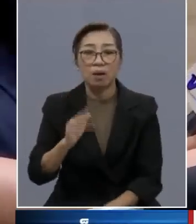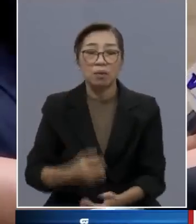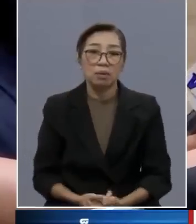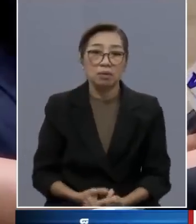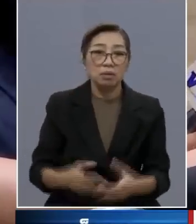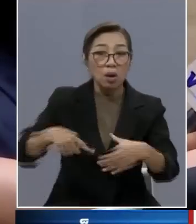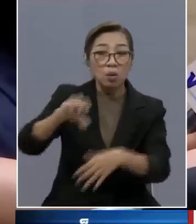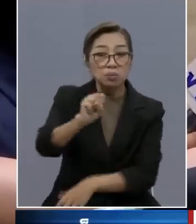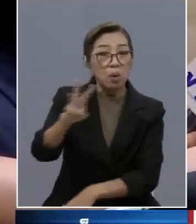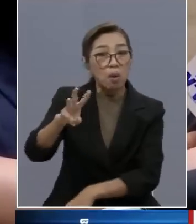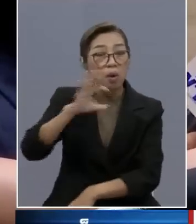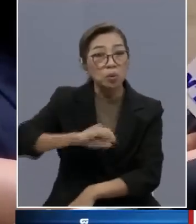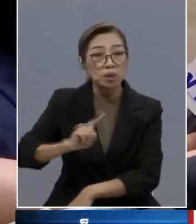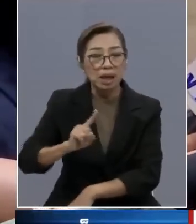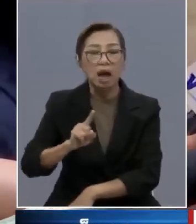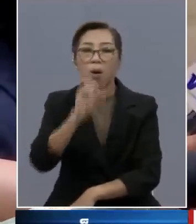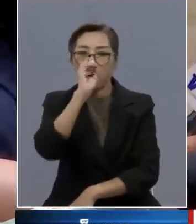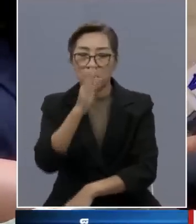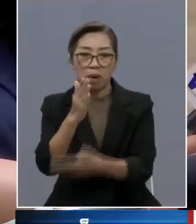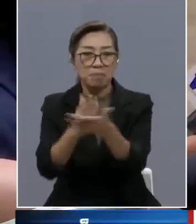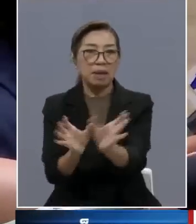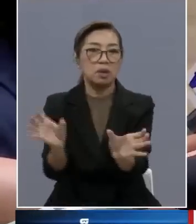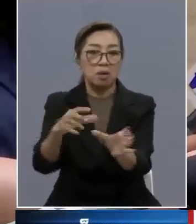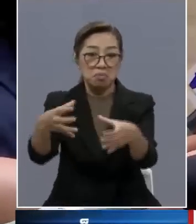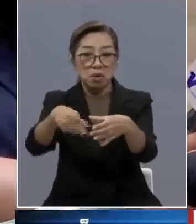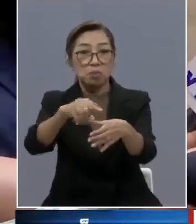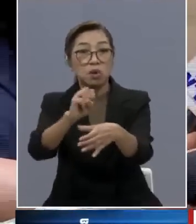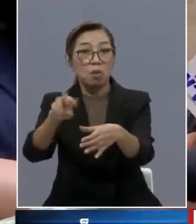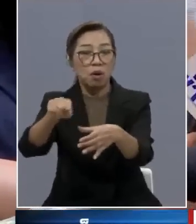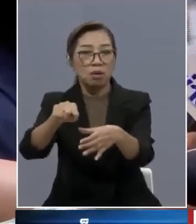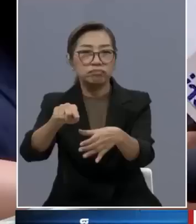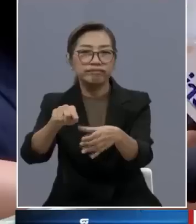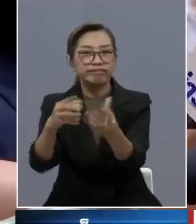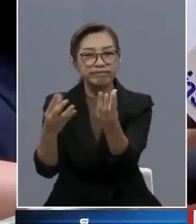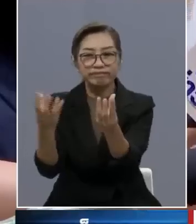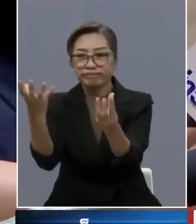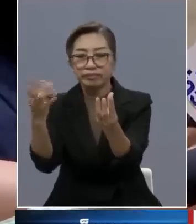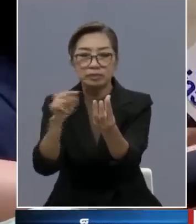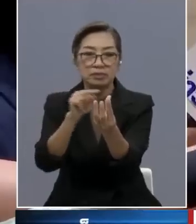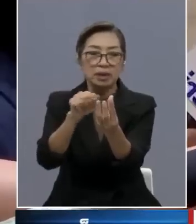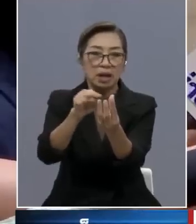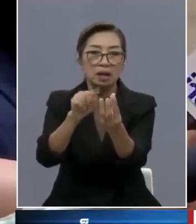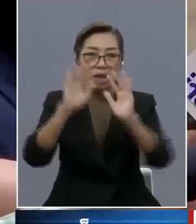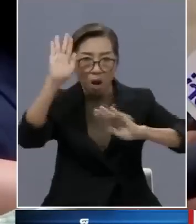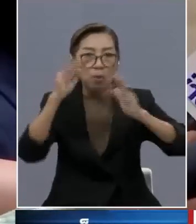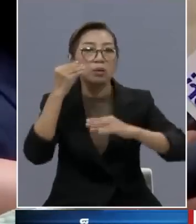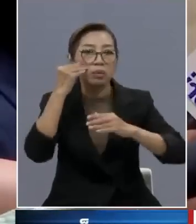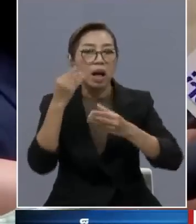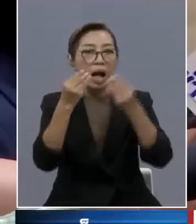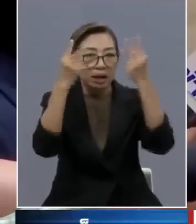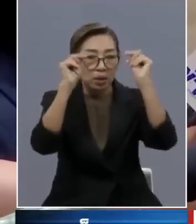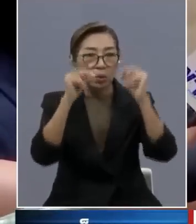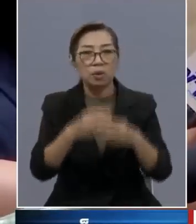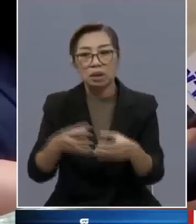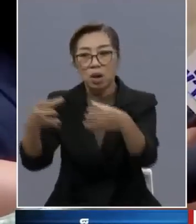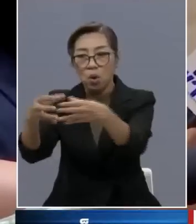บอกแบ่งเอาเป็น2ส่วนใหญ่ๆนะคือกลุ่มที่จะโหวตให้คุณพิธาซึ่งมีจำนวนน้อยกว่ากลุ่มงดออกเสียงส่วนตัวเองยืนยันว่าจะโหวต